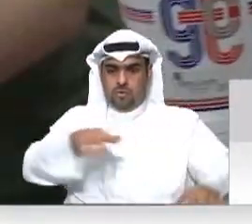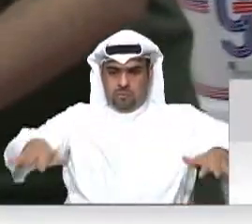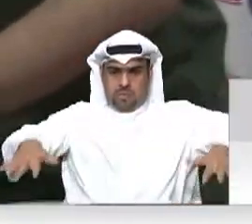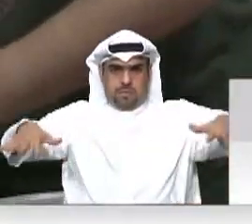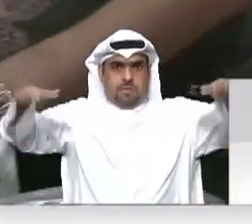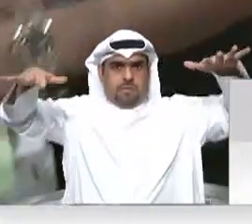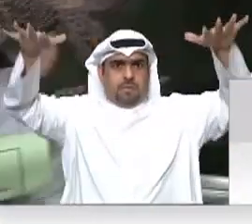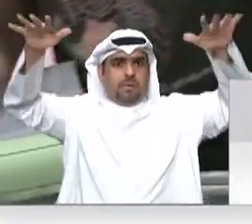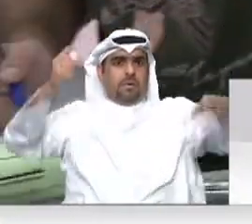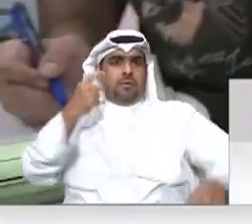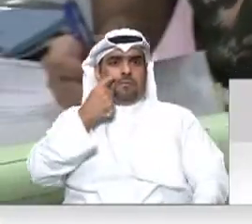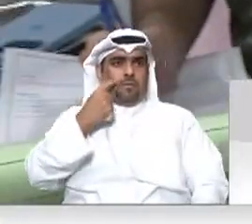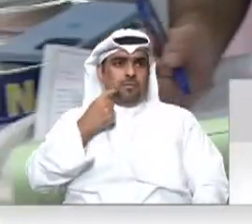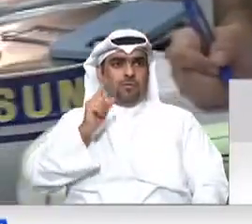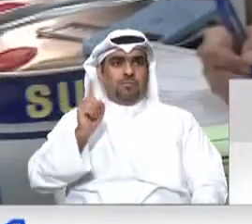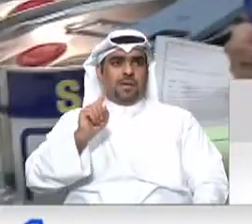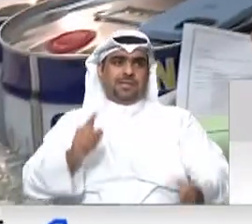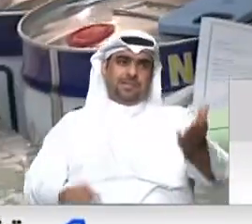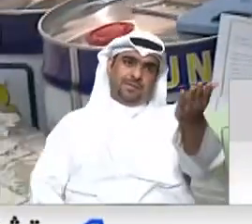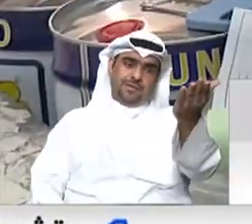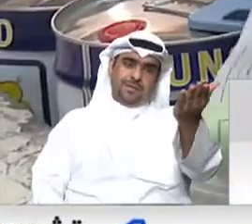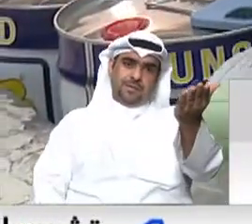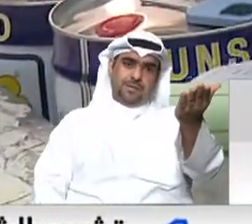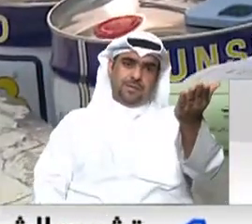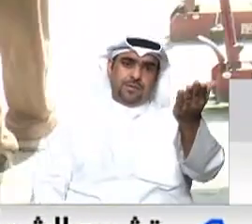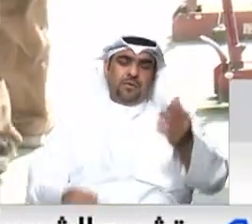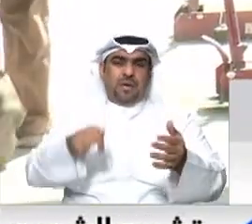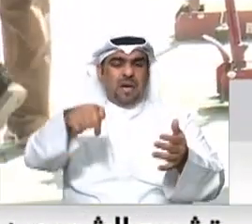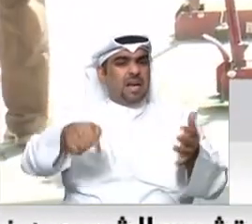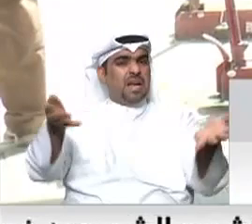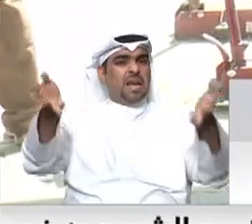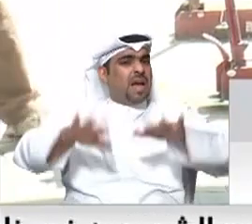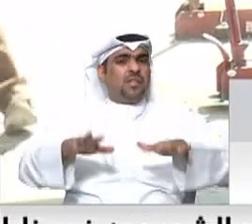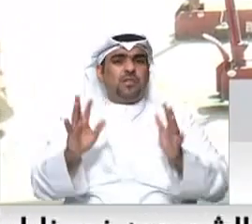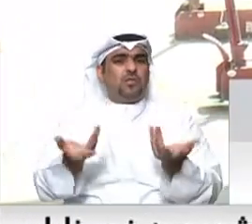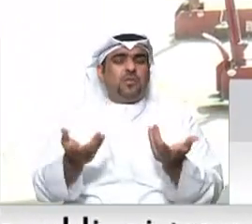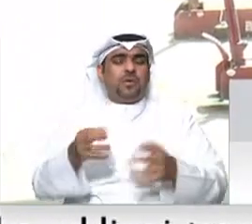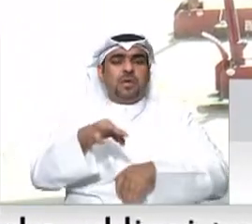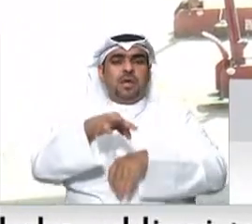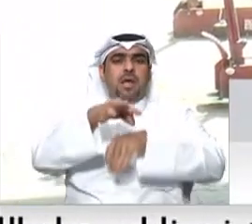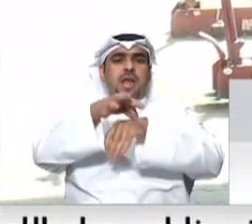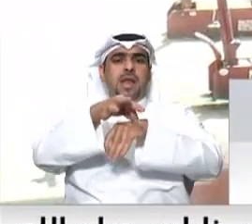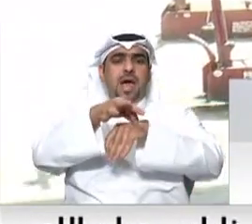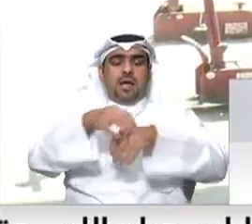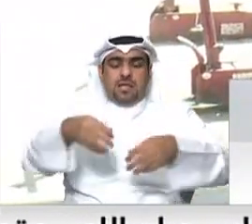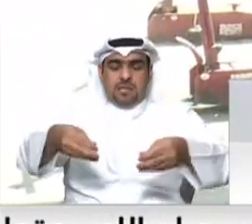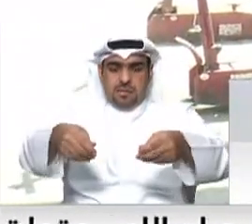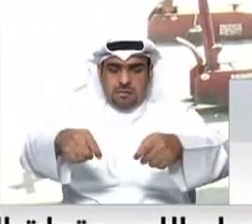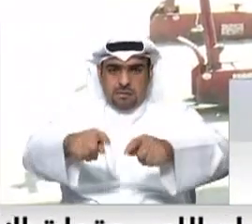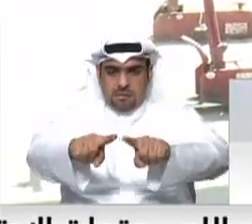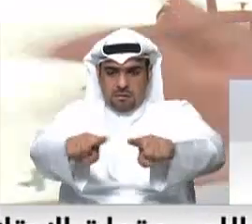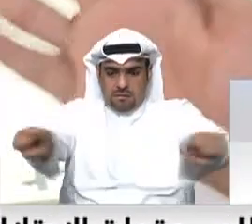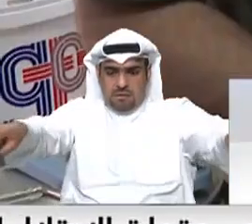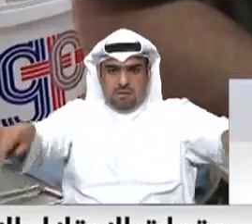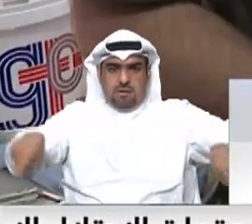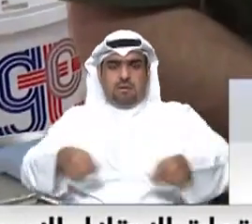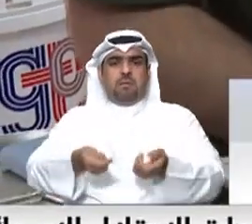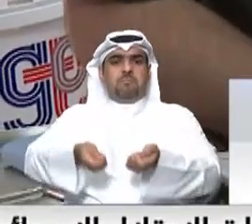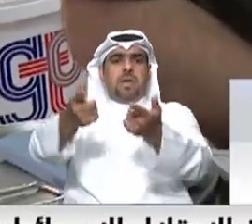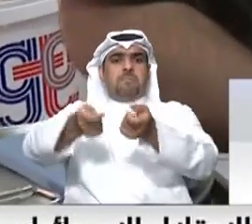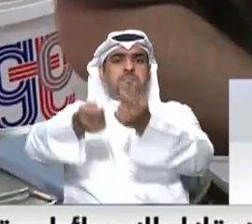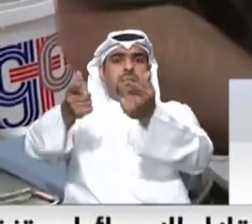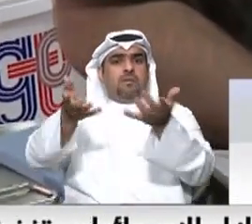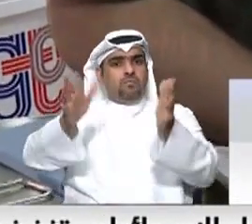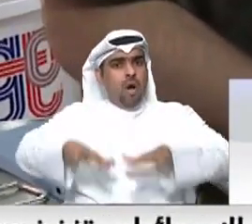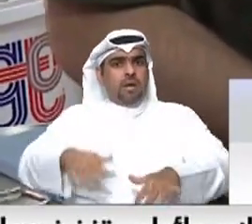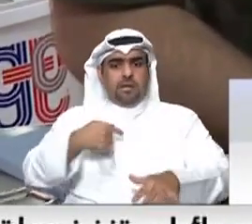بالجليب عندنا مشكلتنا نعاني من الباعة الجائلين، المحلات المغير تراخيص، وانت شايف أكثر من محل يوم زيناه كله ينحاش.